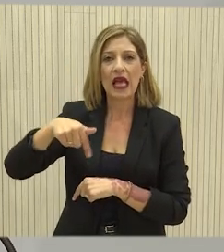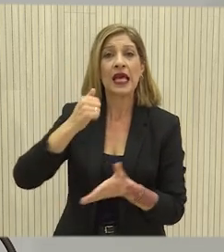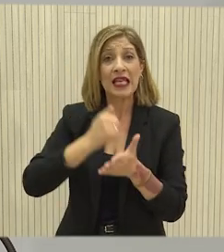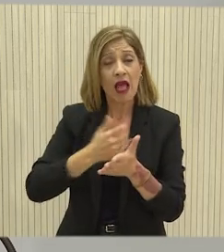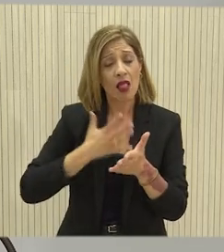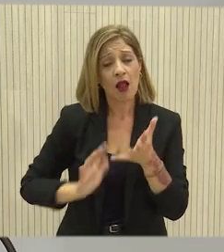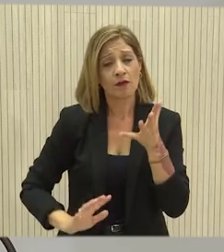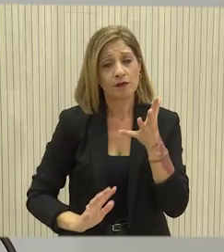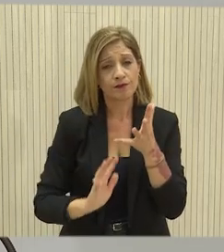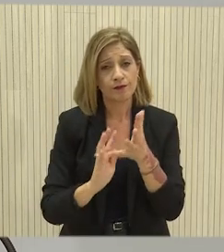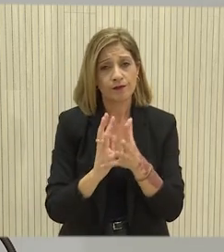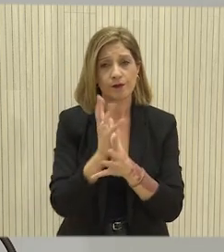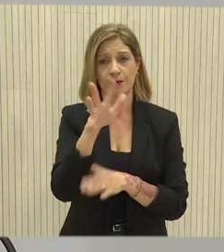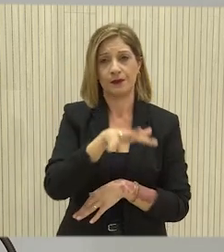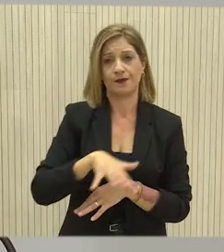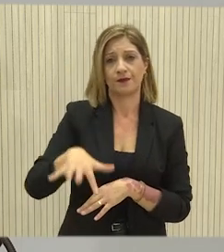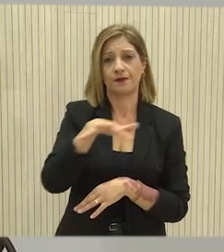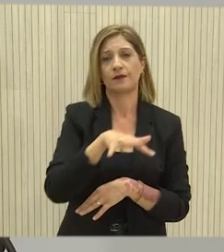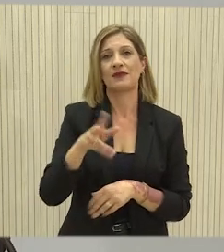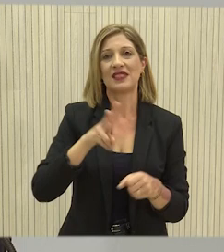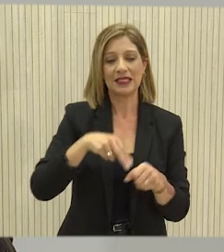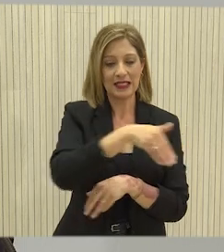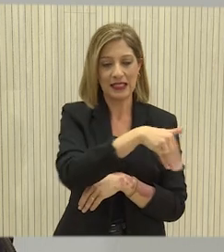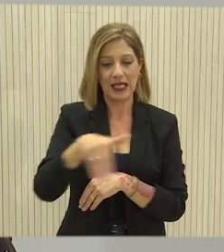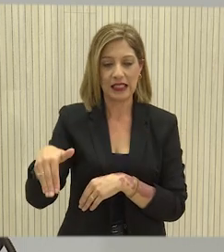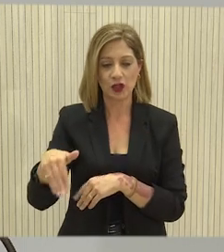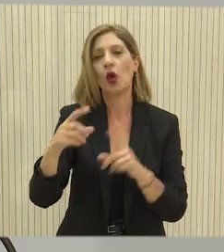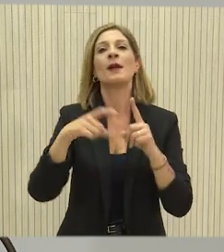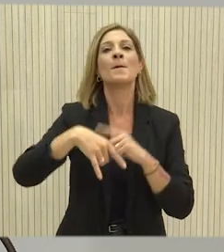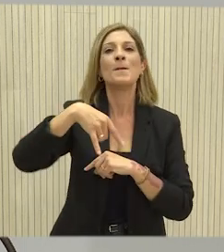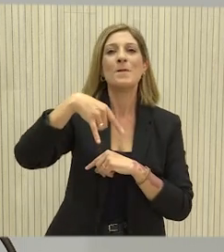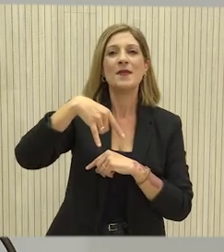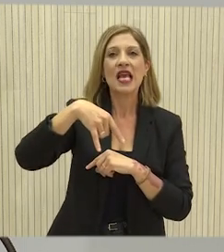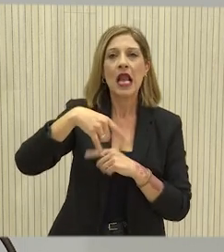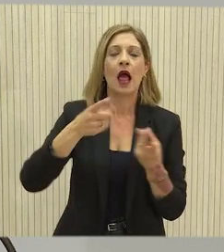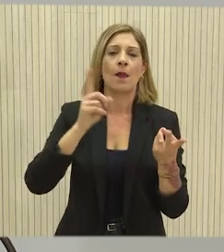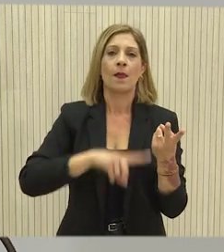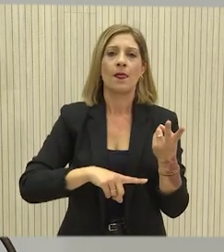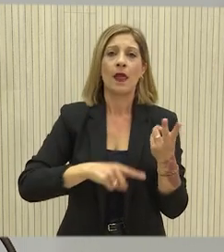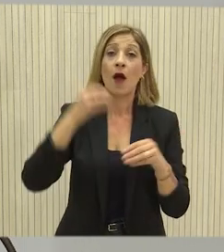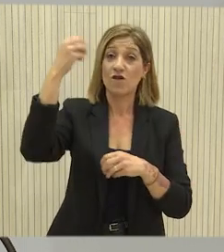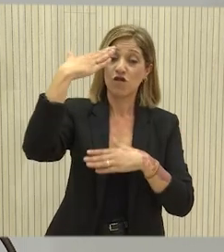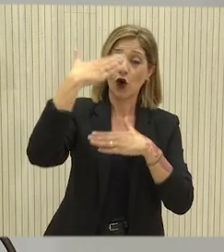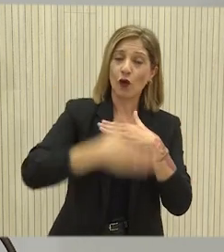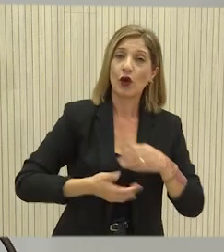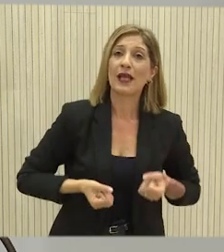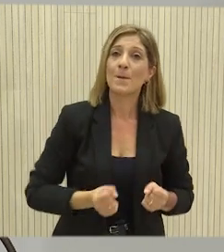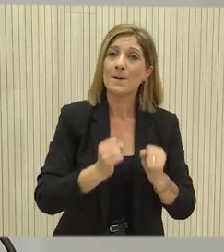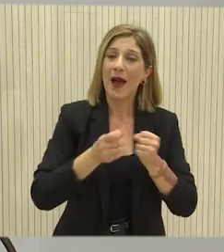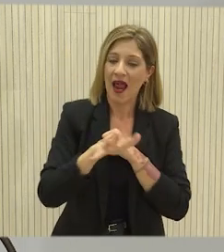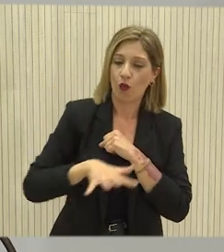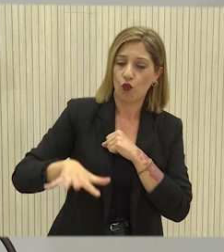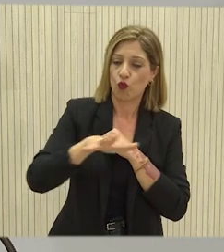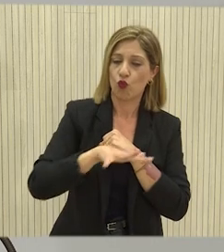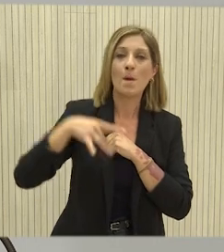αστική ανάπτυξη μέσα στην νεκρή ζώνη, μέσα στην περιοχή της Πύλας, την ανάπτυξη φωτοβολταϊκών πάρκων πάλι στην περιοχή